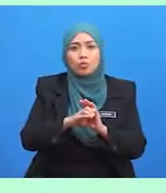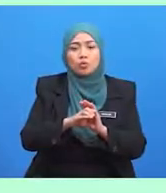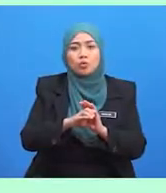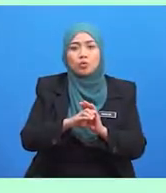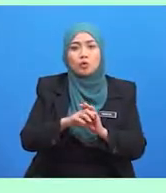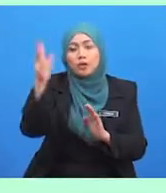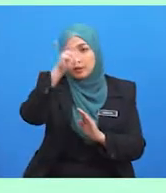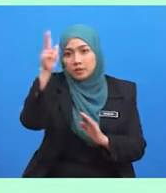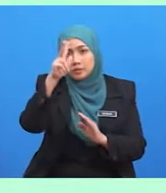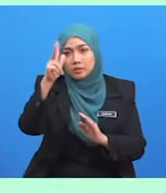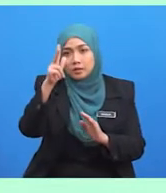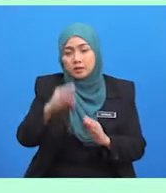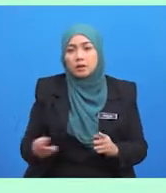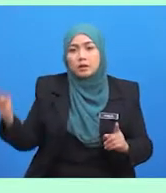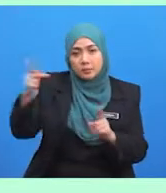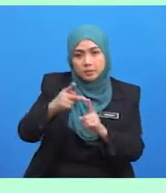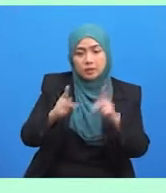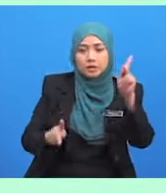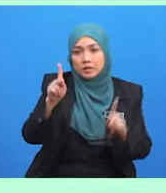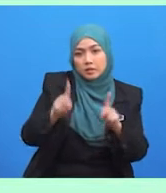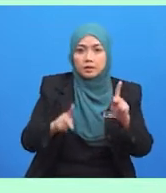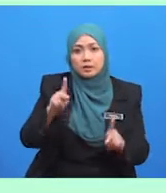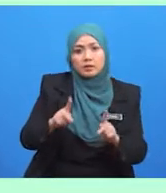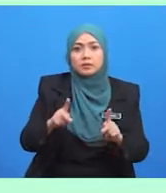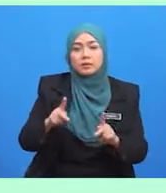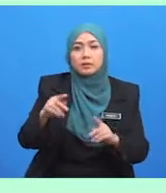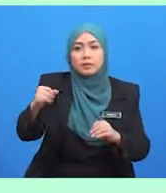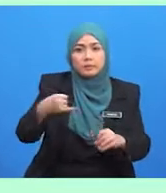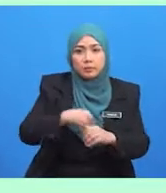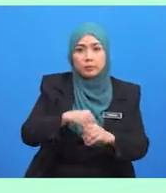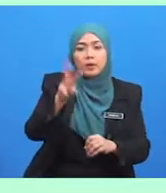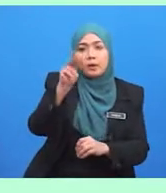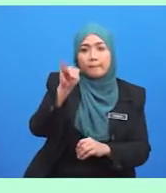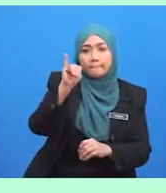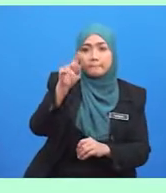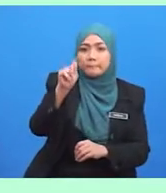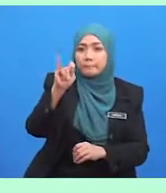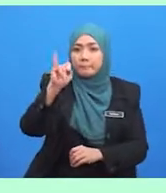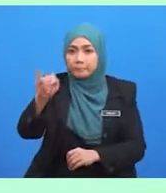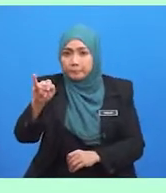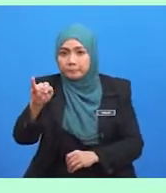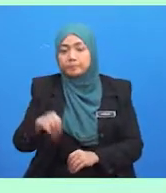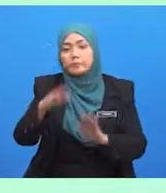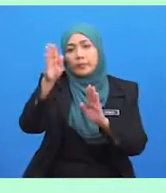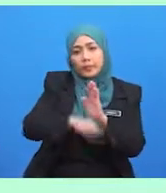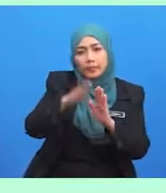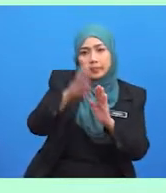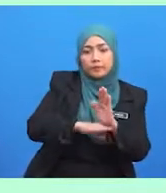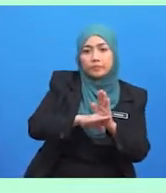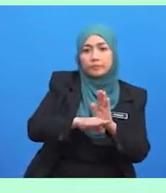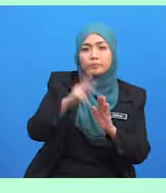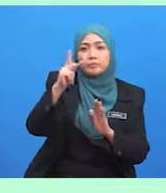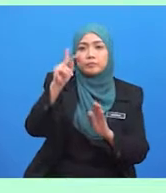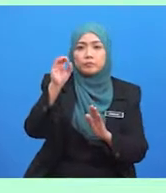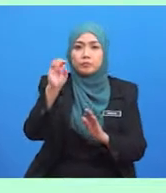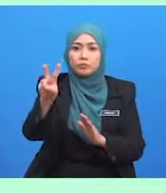Kuota dikenakan ke atas kereta import, MITI, Ministry of International Trade and Industry atau